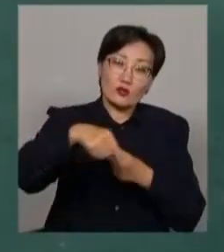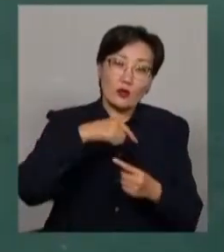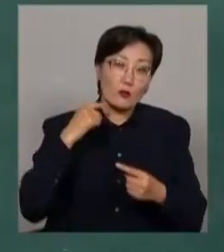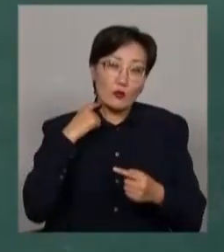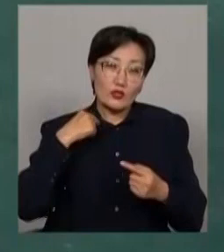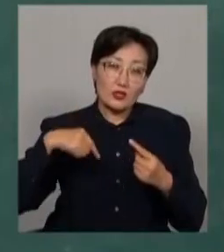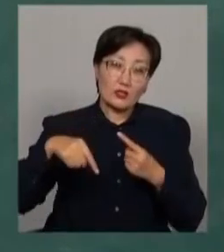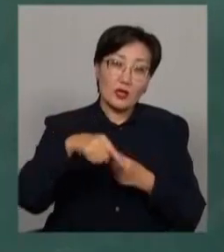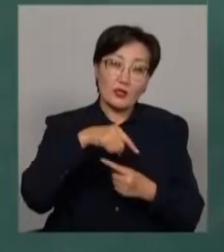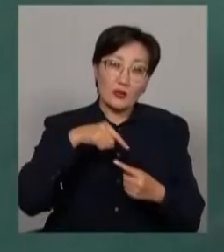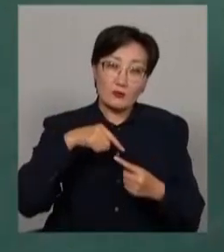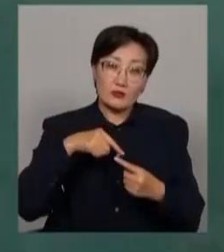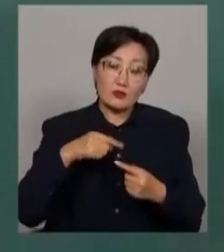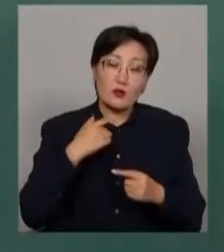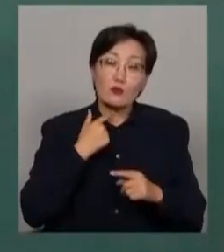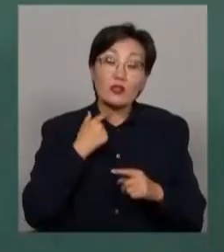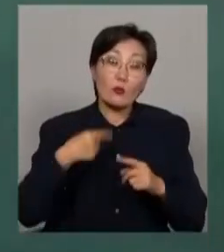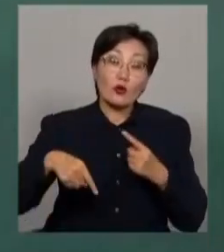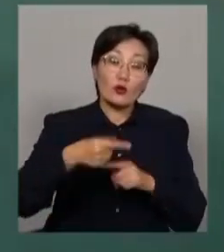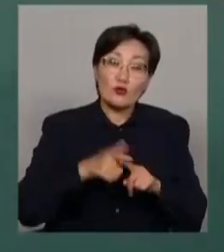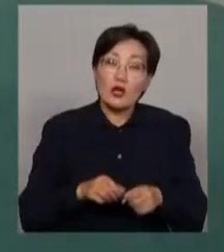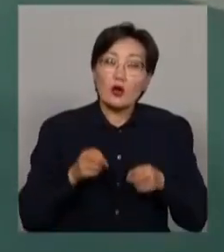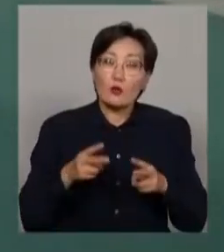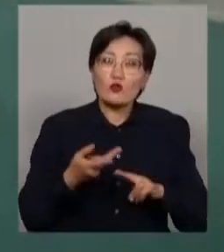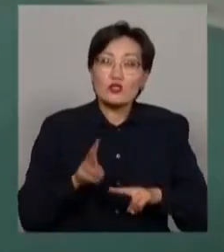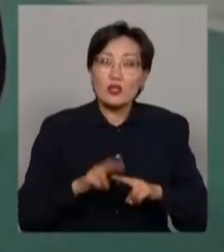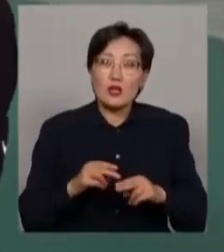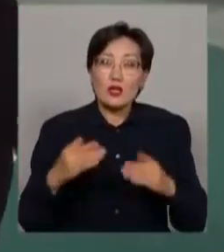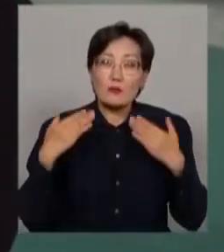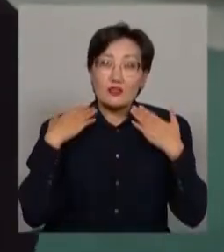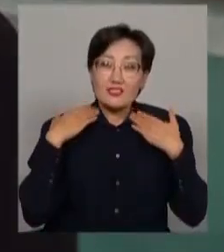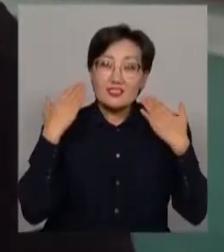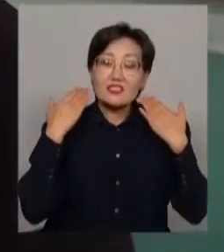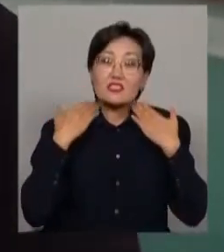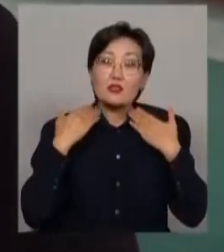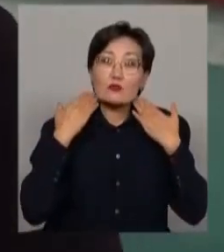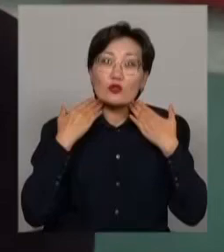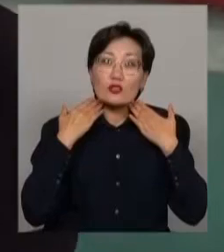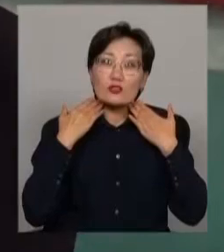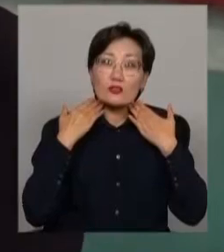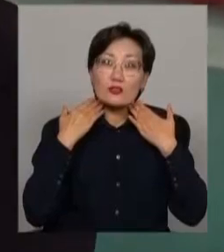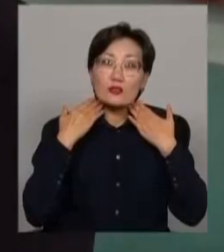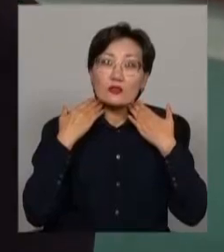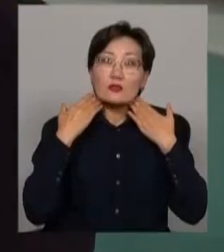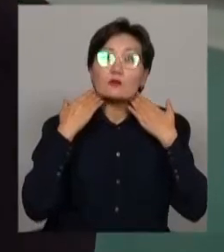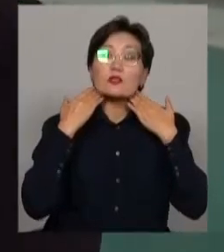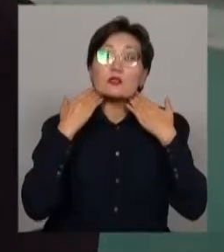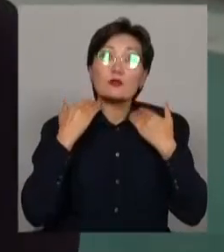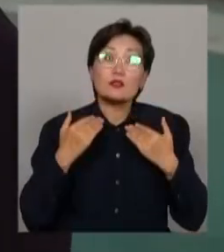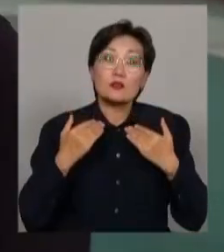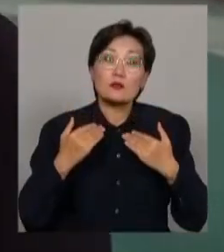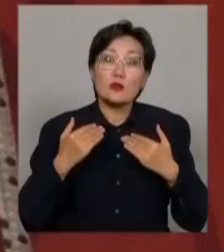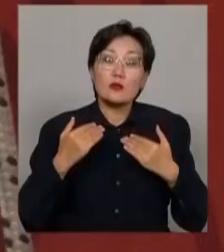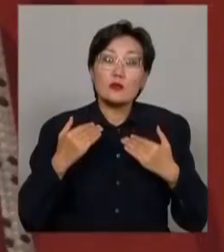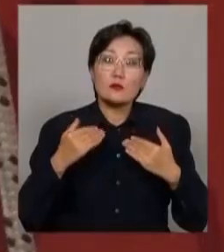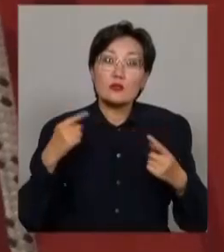айналуға айналамыз. Ол өте қауіпті, себебі мына жерде тек қана мойның ұстап тұрады да, мойныңмен ұстайсың, түсіріп